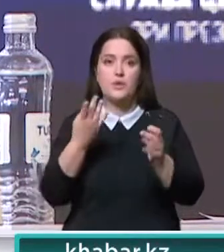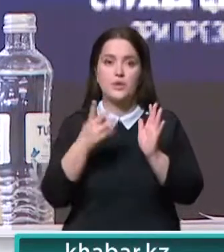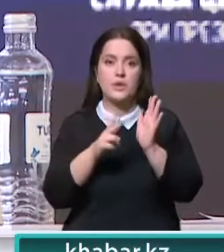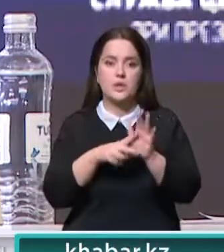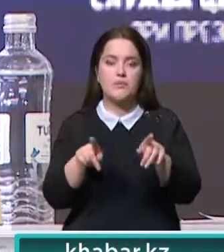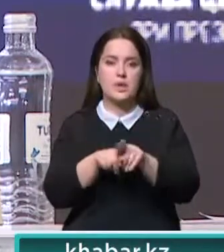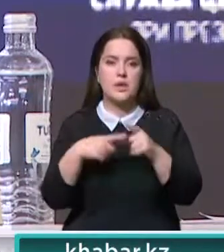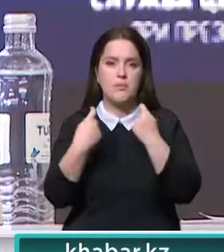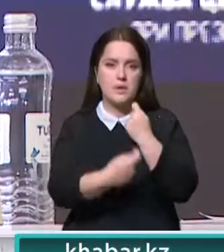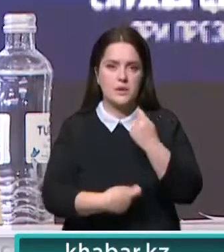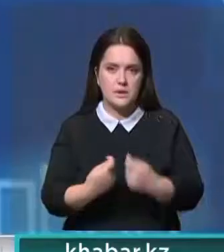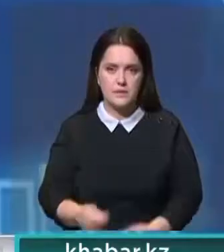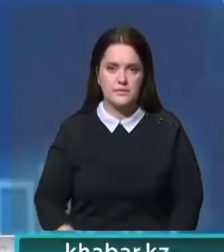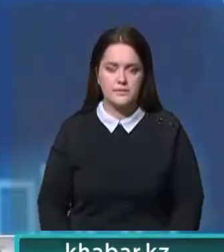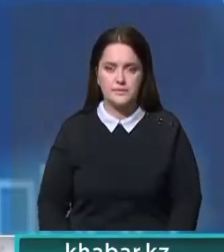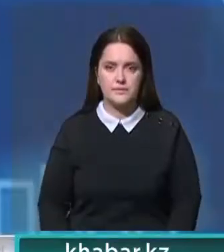таких материалов.